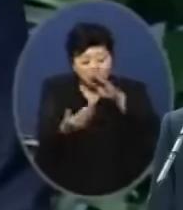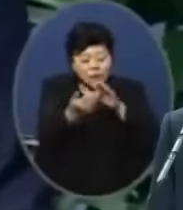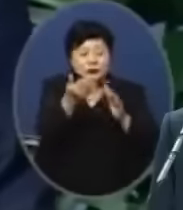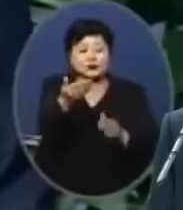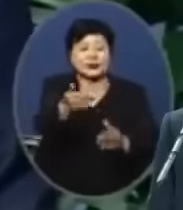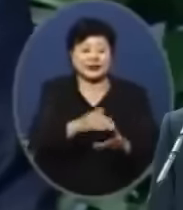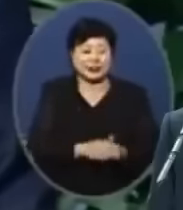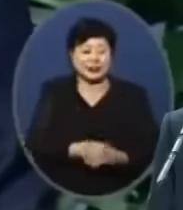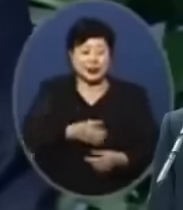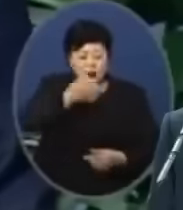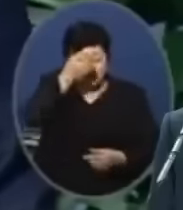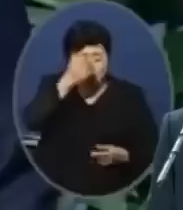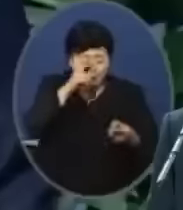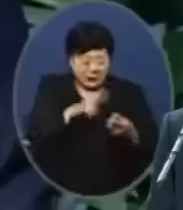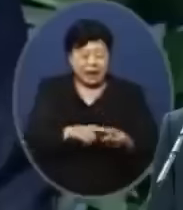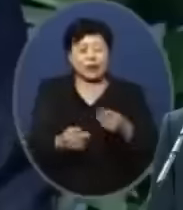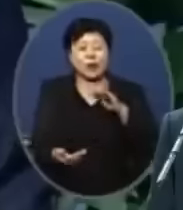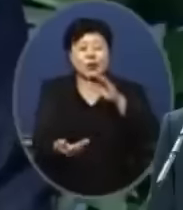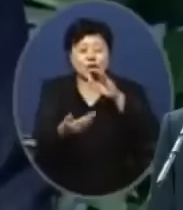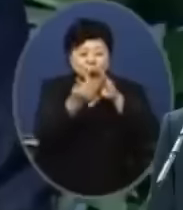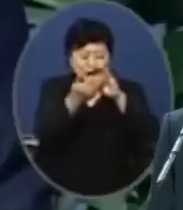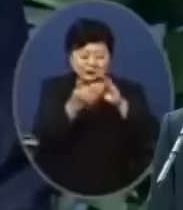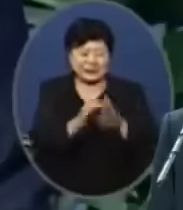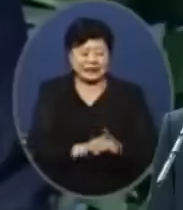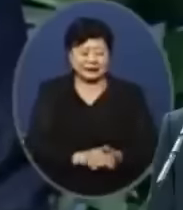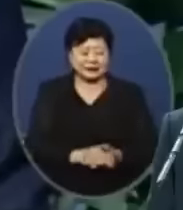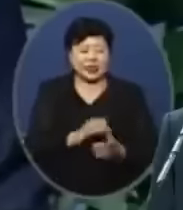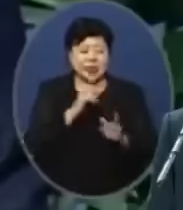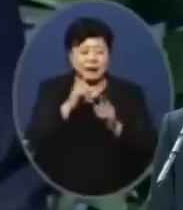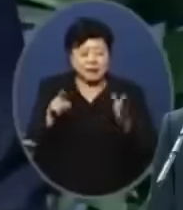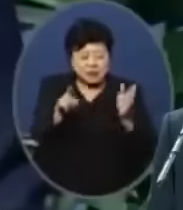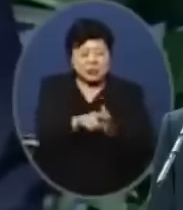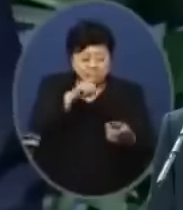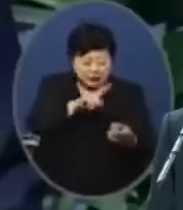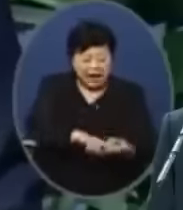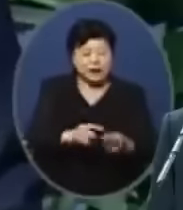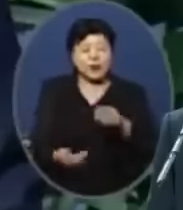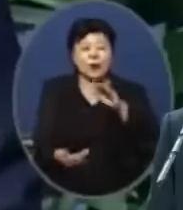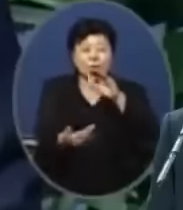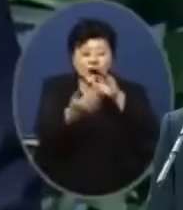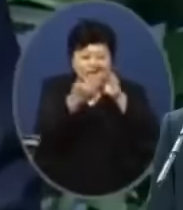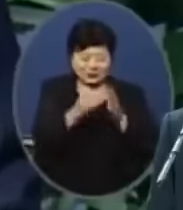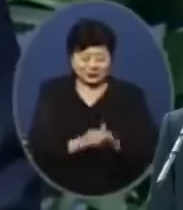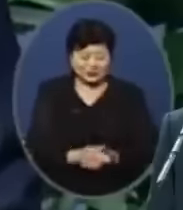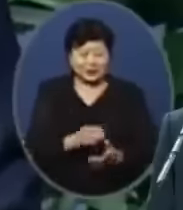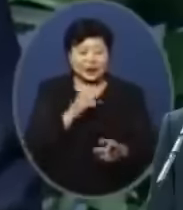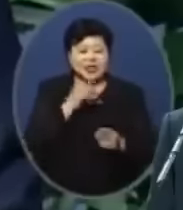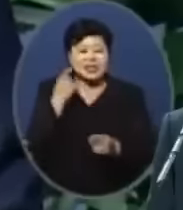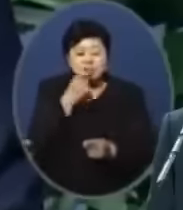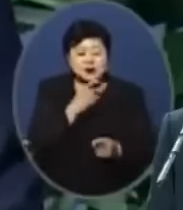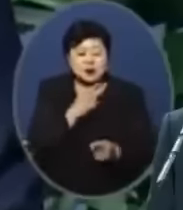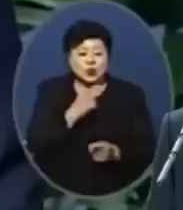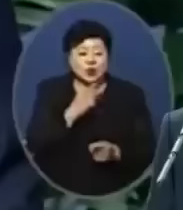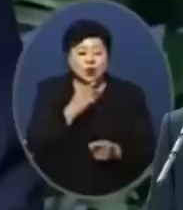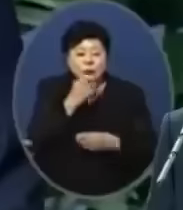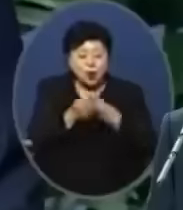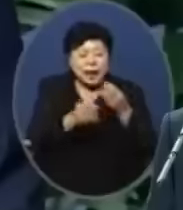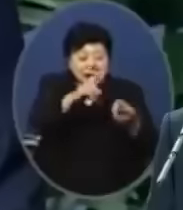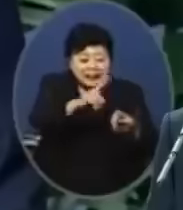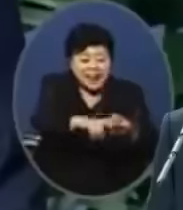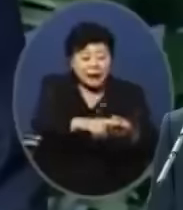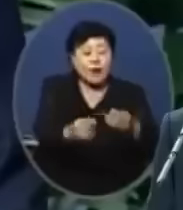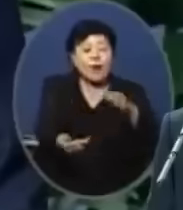것입니다. 꿈꾼 대로 이루어주시는 것입니다. 여러분이 믿는 대로 이루어주시는 것입니다. 여러분의 입술로 고백하는